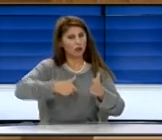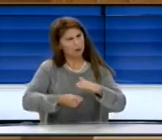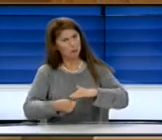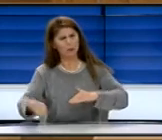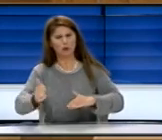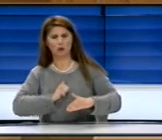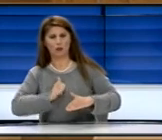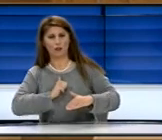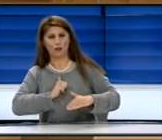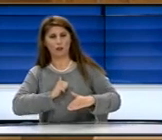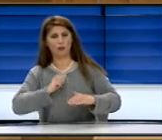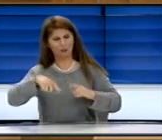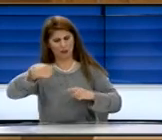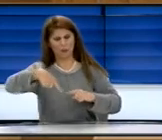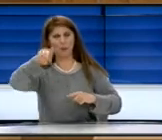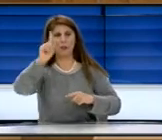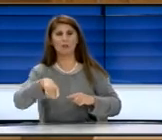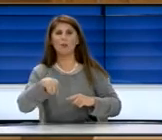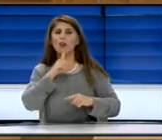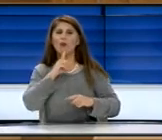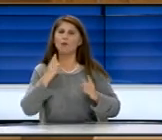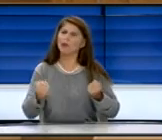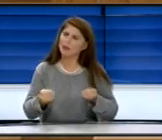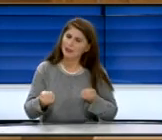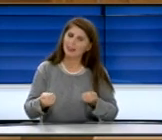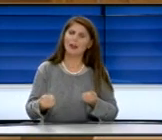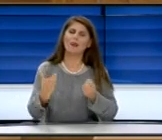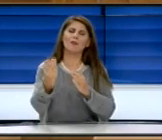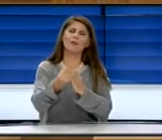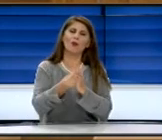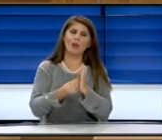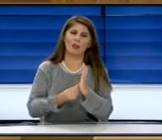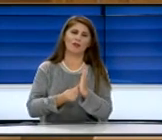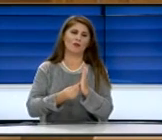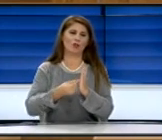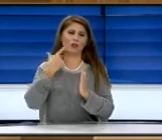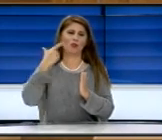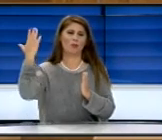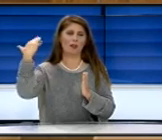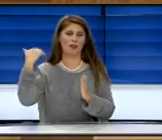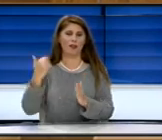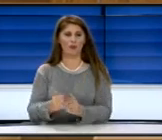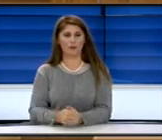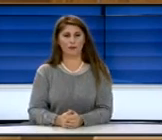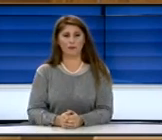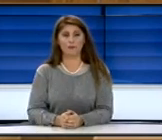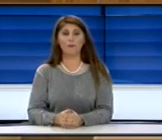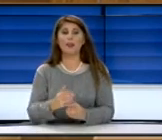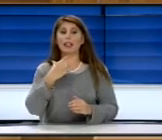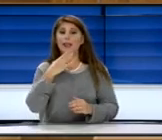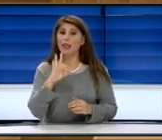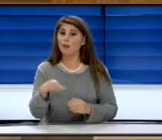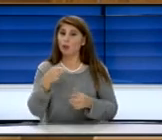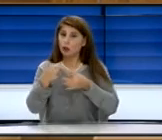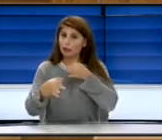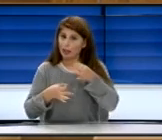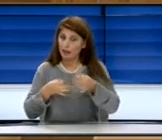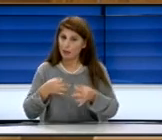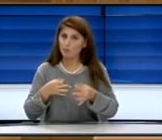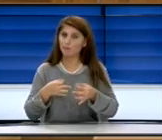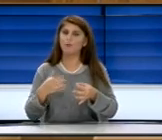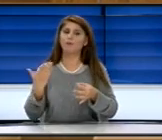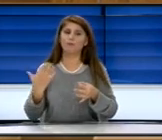την επόμενη μέρα, όπως έχει κάνει πάρα πολλές φορές στο παρελθόν. Γι' αυτό και επισημαίνουμε